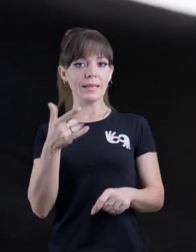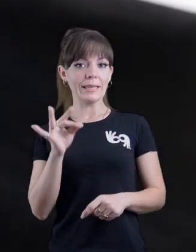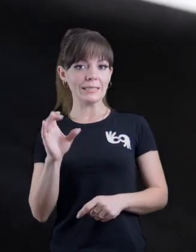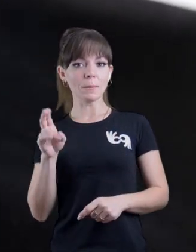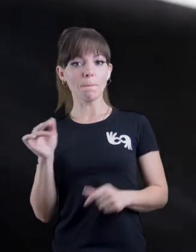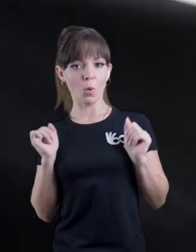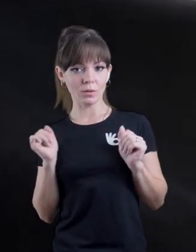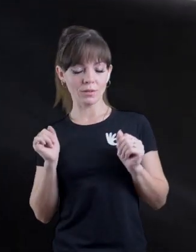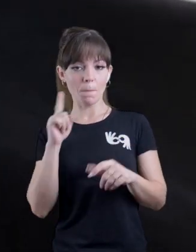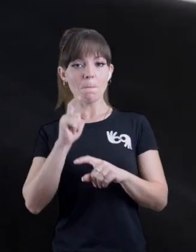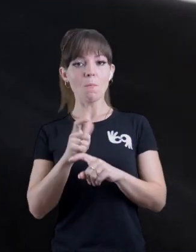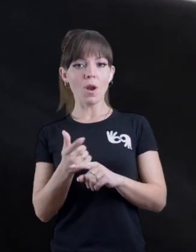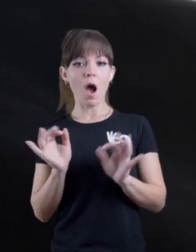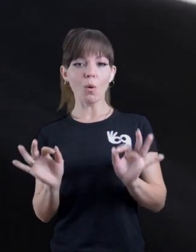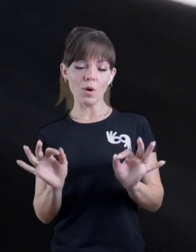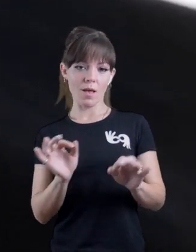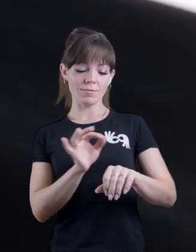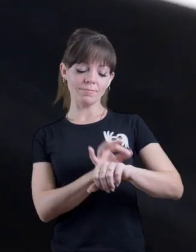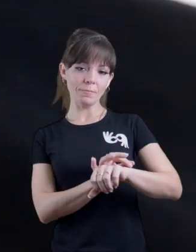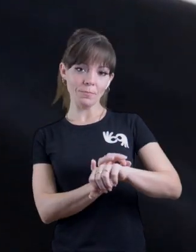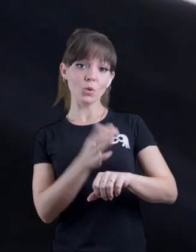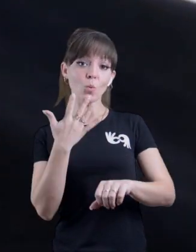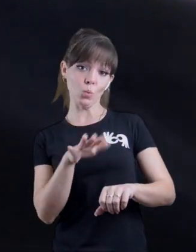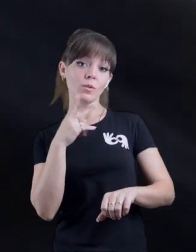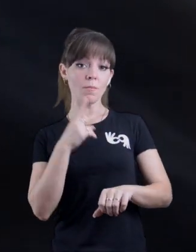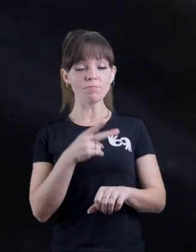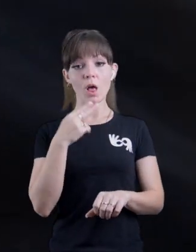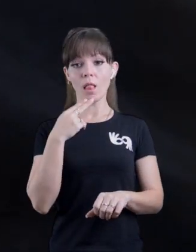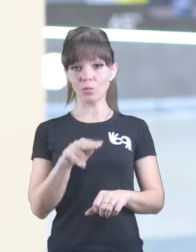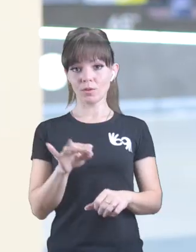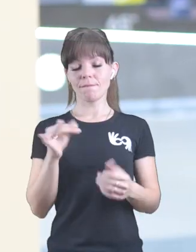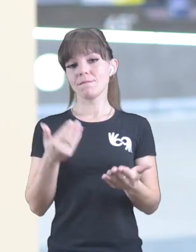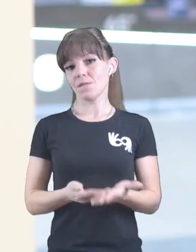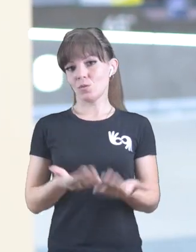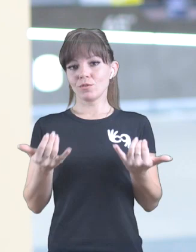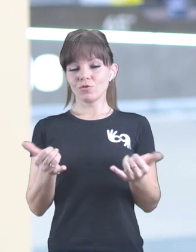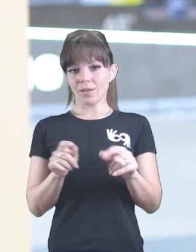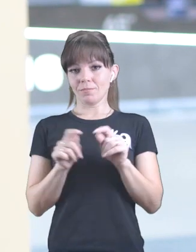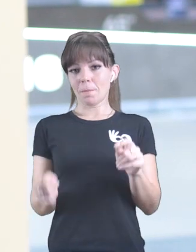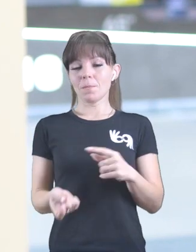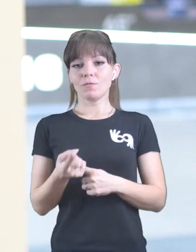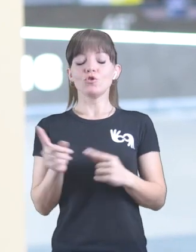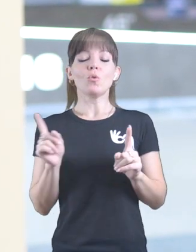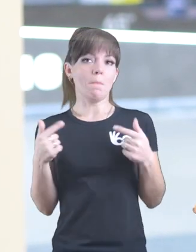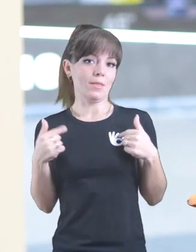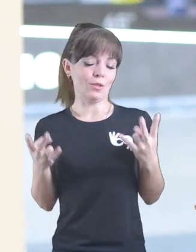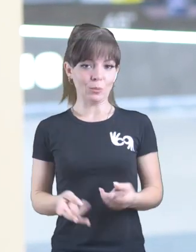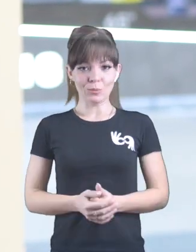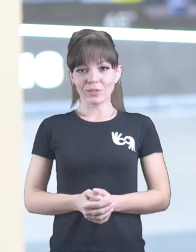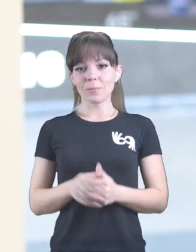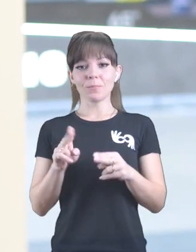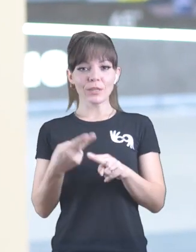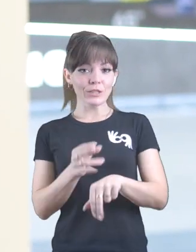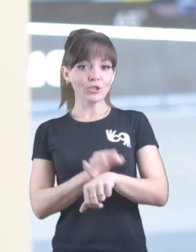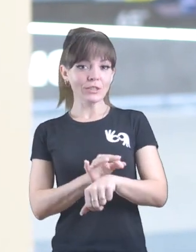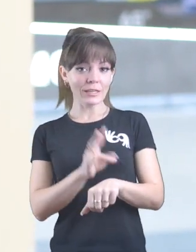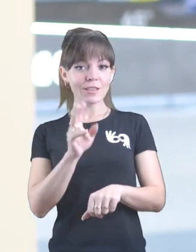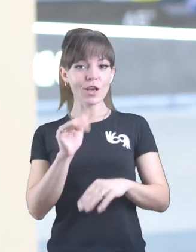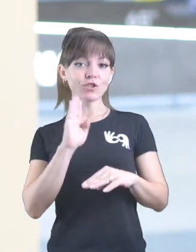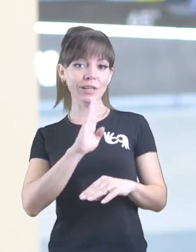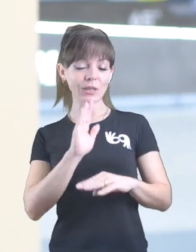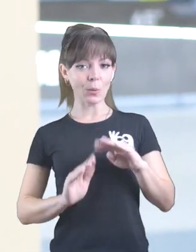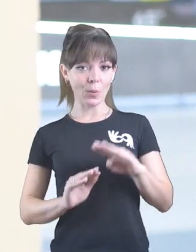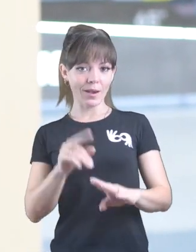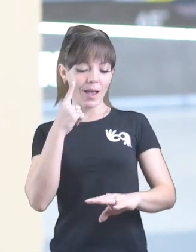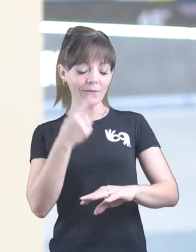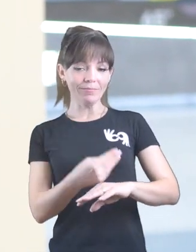Gear Sport с более аккуратным безелем. Уже стало чуть лучше. И вот, наконец-то появилось прям то, что нужно. Эти часики на